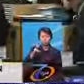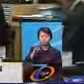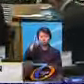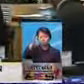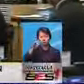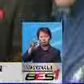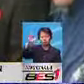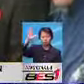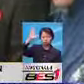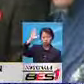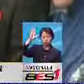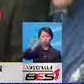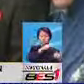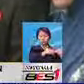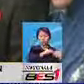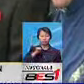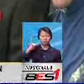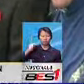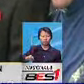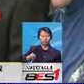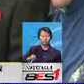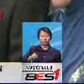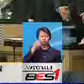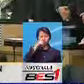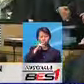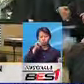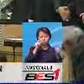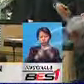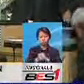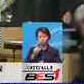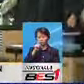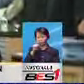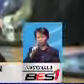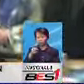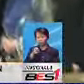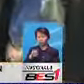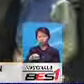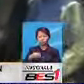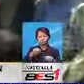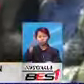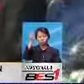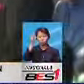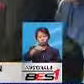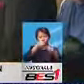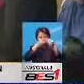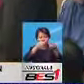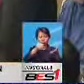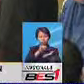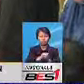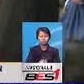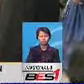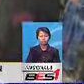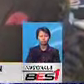dijadual mengangkat sumpah jawatan esok. Buat penggantinya, Tan Sri Abu Zahar menyampaikan mesej berikut.